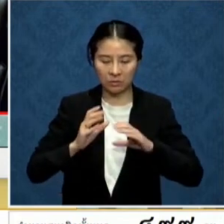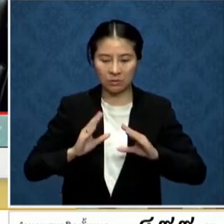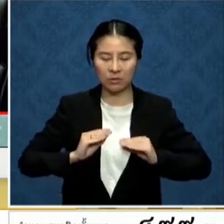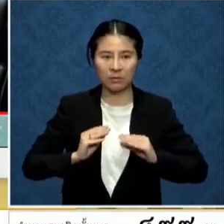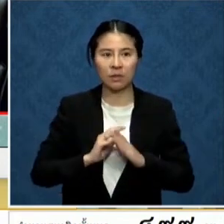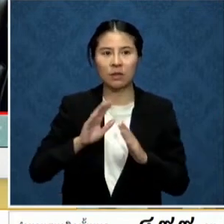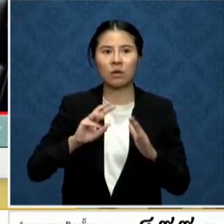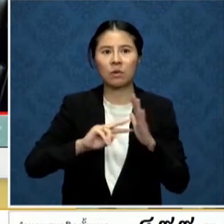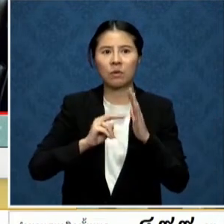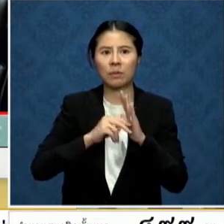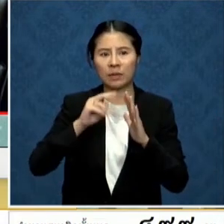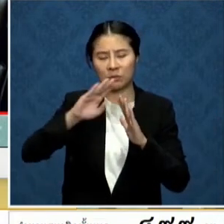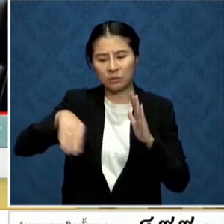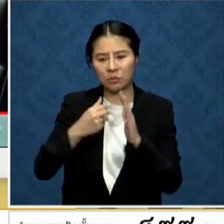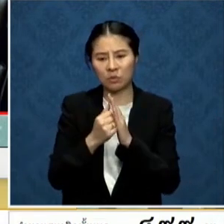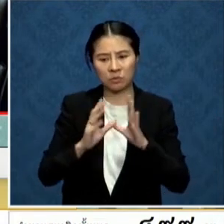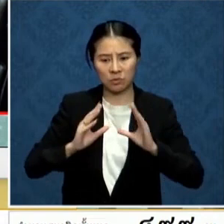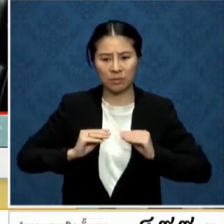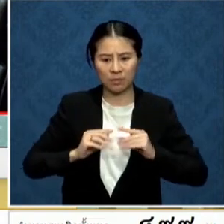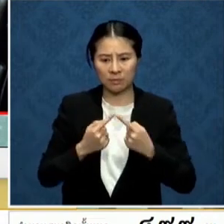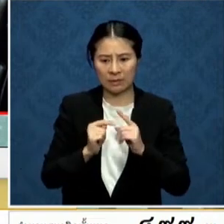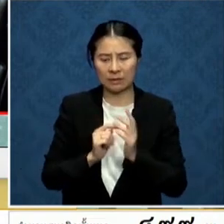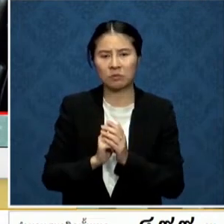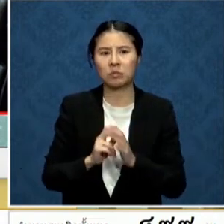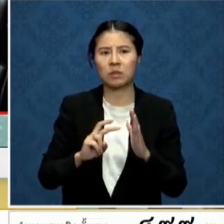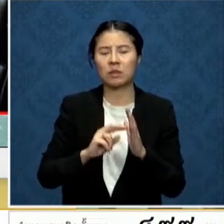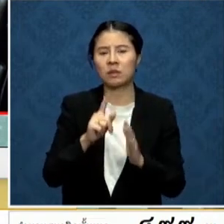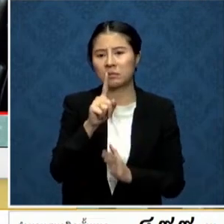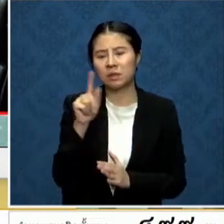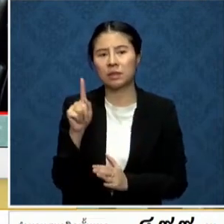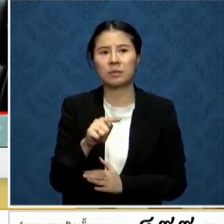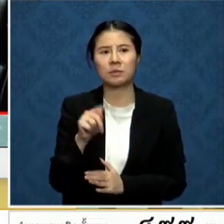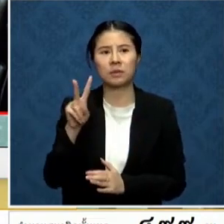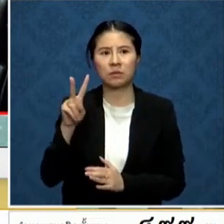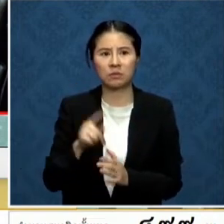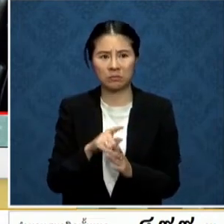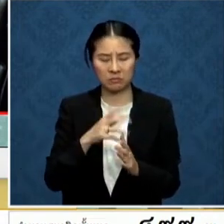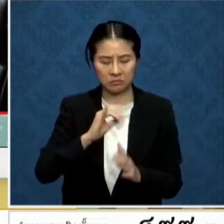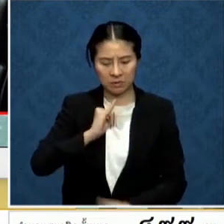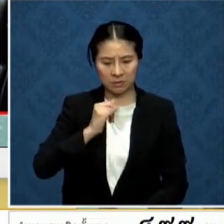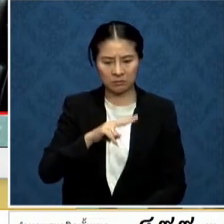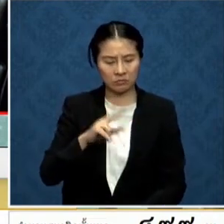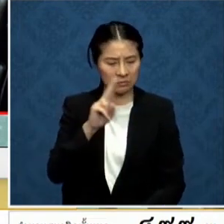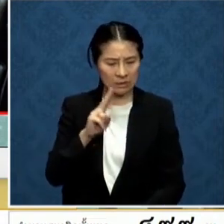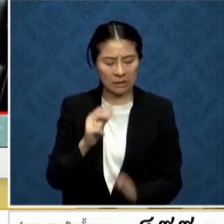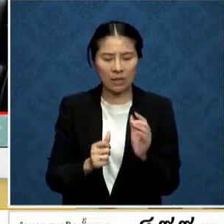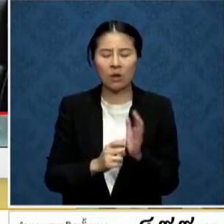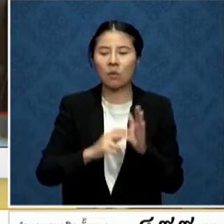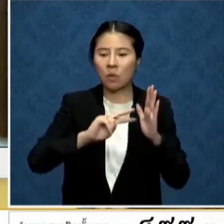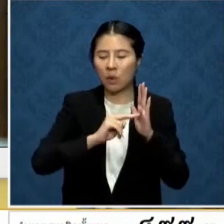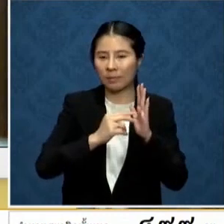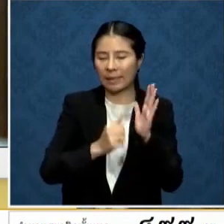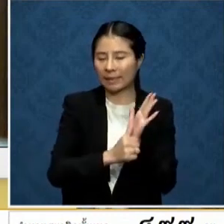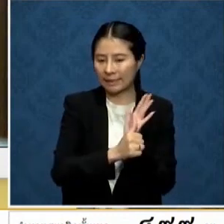ว่าสมาชิกทุกคนก็พร้อมจะลงมติเห็นชอบแต่ถ้าเราลดบารตรงนั้นมาเป็น 1ใน 2เนี่ยมันมีความเสี่ยงว่าอันเนี้ยอาจจะถูกใช้เป็นเครื่องมือคือเอ่อหรือว่าเป็นช่อง